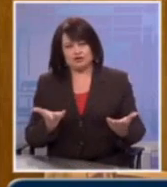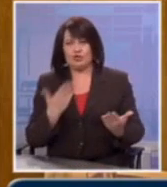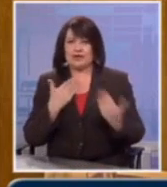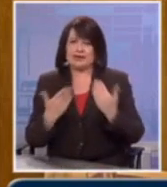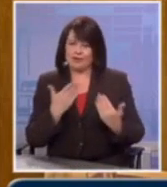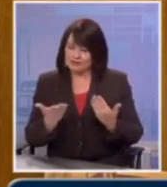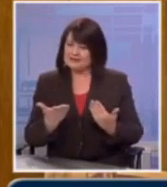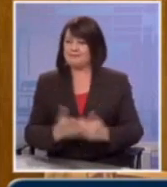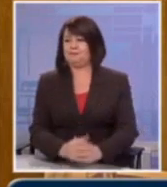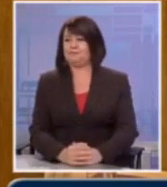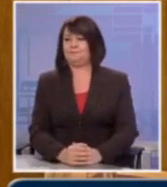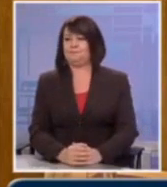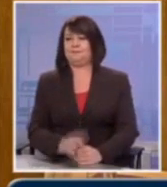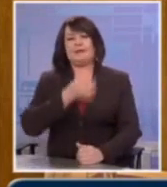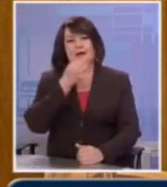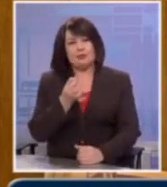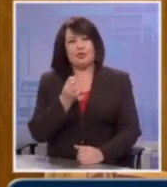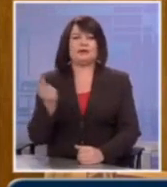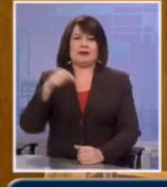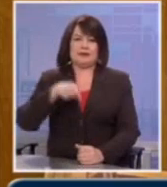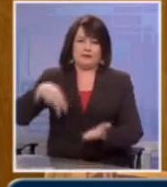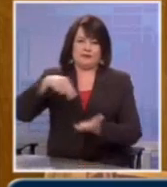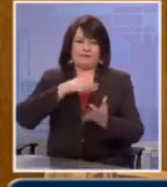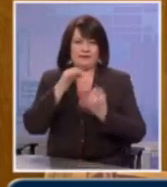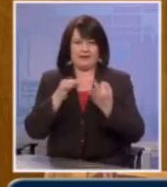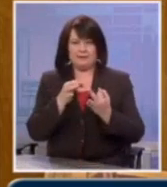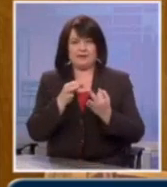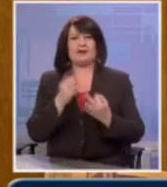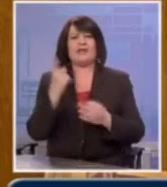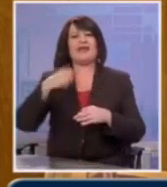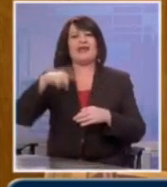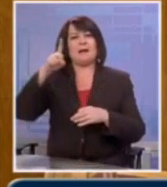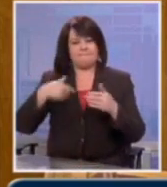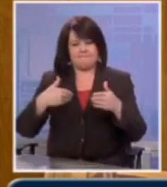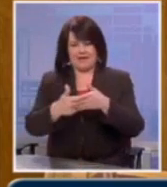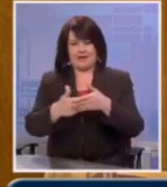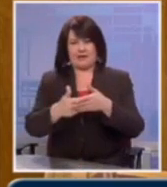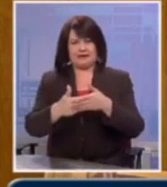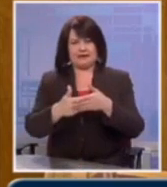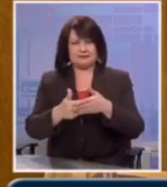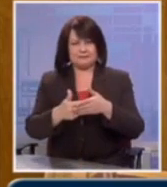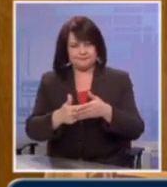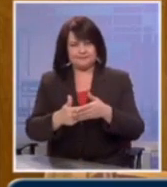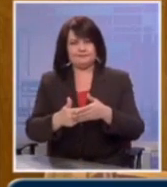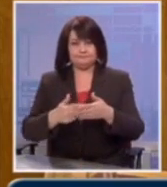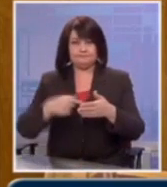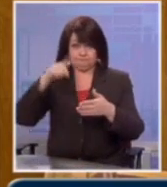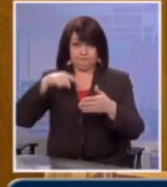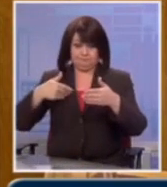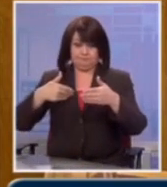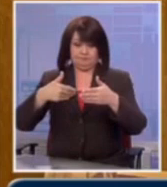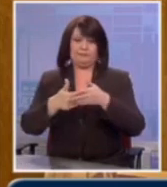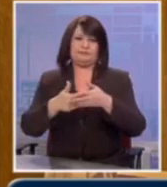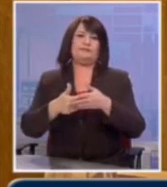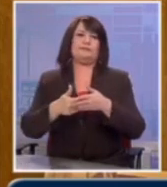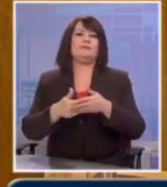κατανόηση να πω ότι μια και βρίσκομαι σστο βήμα και μένουν 10 μέρες δηλαδή αντίστροφη μέτρηση για την